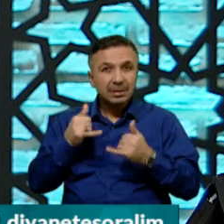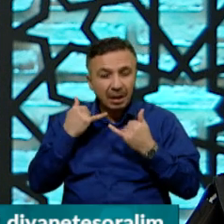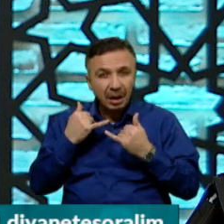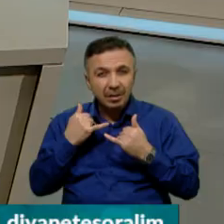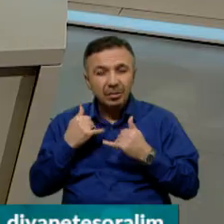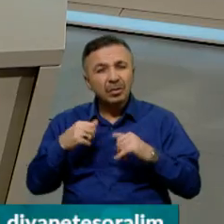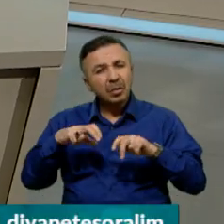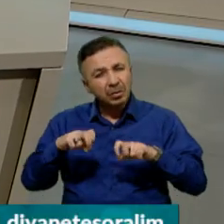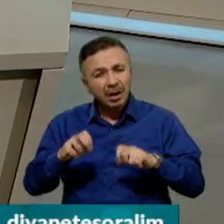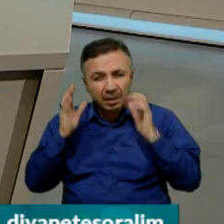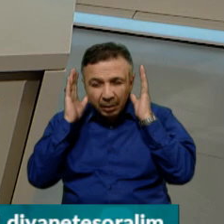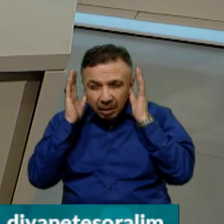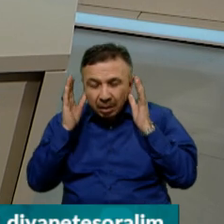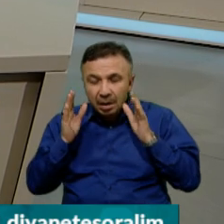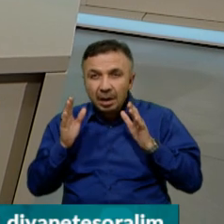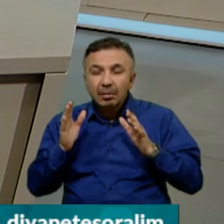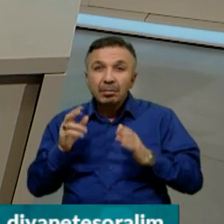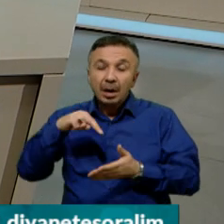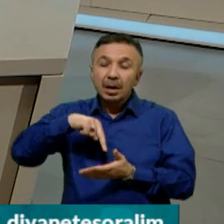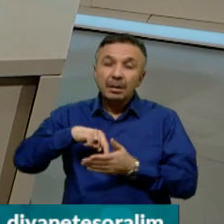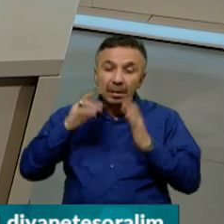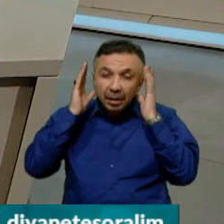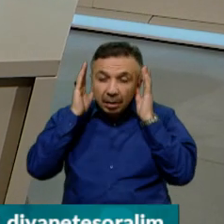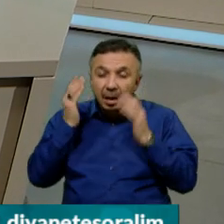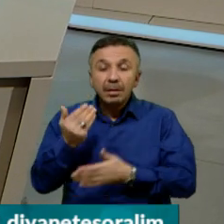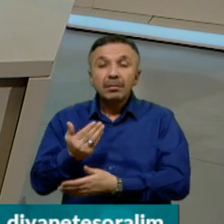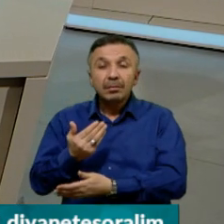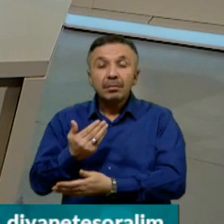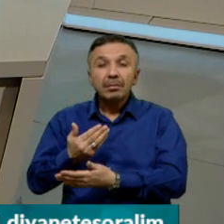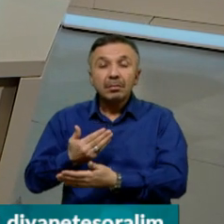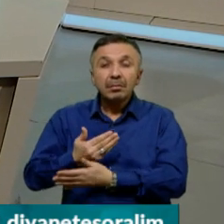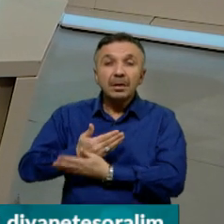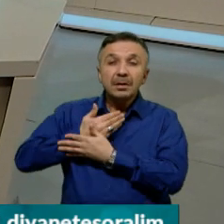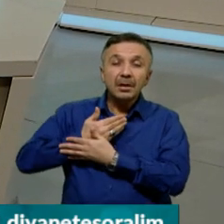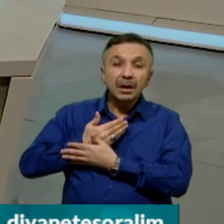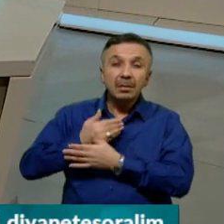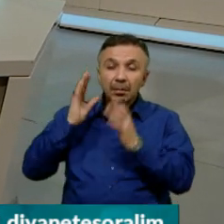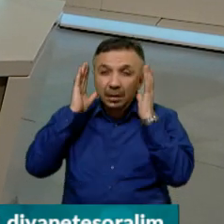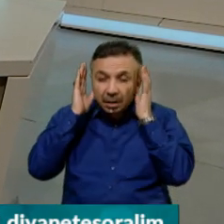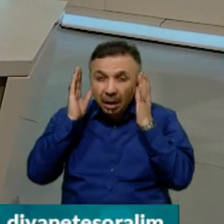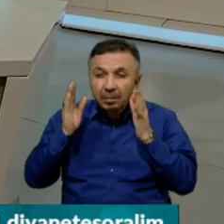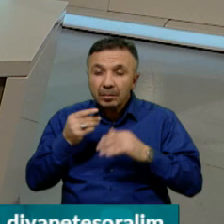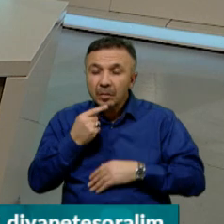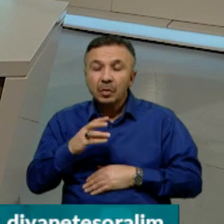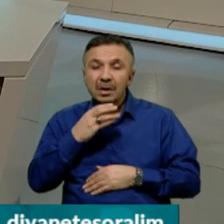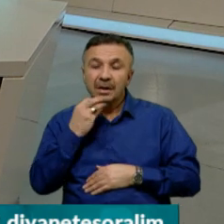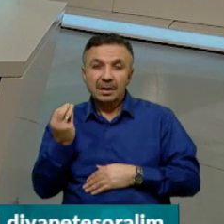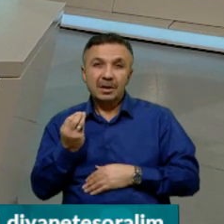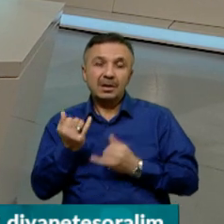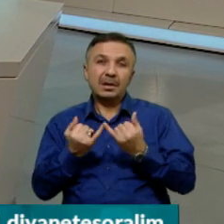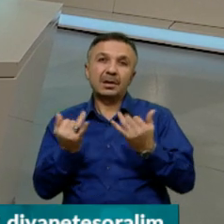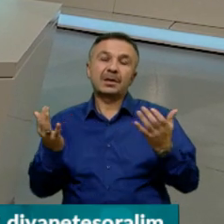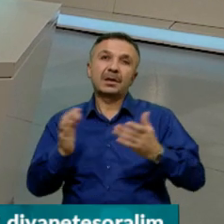oturarak mı kıralım ayakta mı kılalım diyor kalkarken destek mal alalım almayalım mı bizim genç kardeşlerimiz